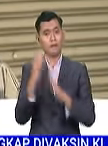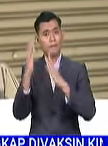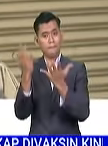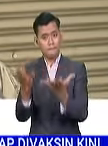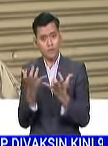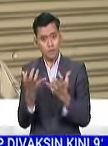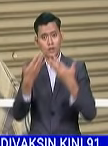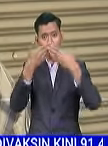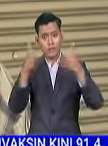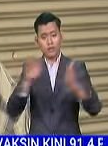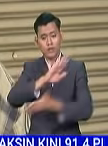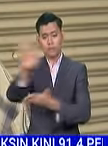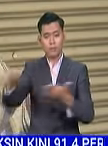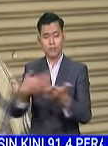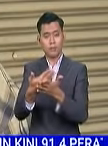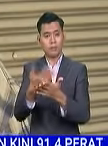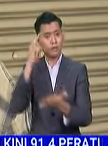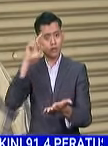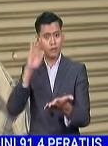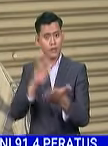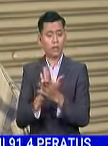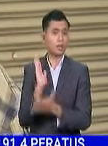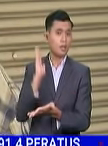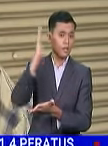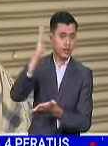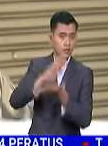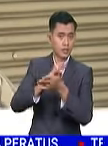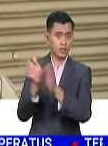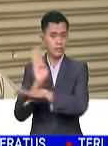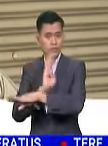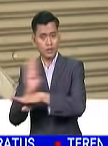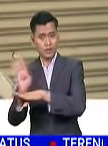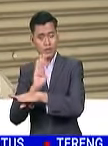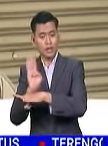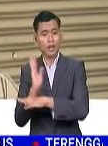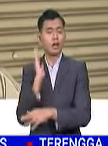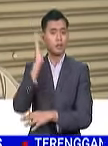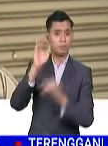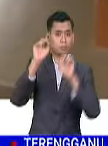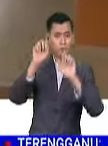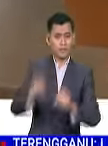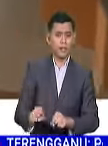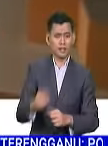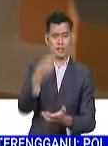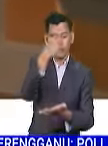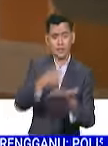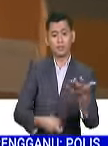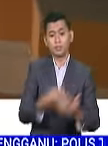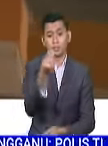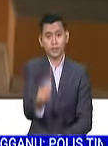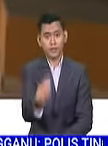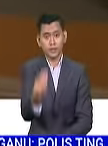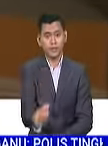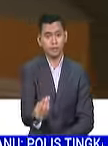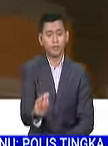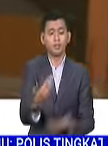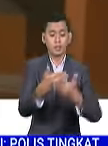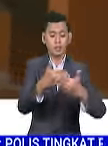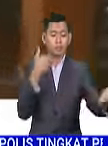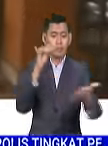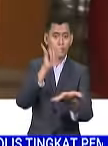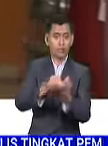yakin ia akan menjadi pertandingan perniagaan yang sehat dan akan ada harga lebih murah. Mungkin bawah ada RM10. Beliau sebelum